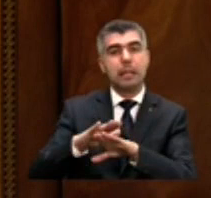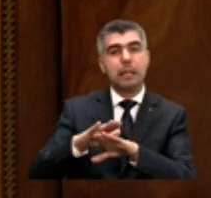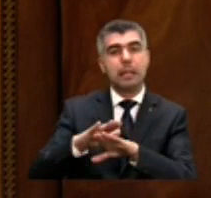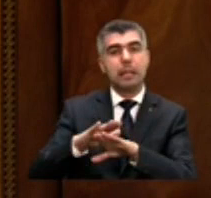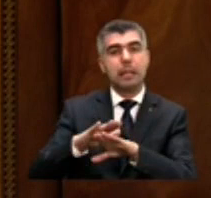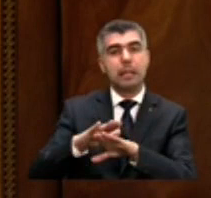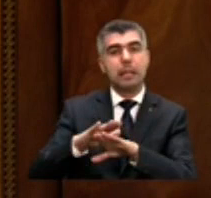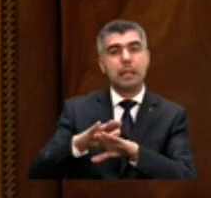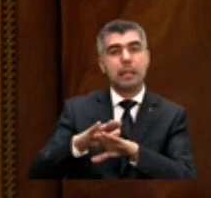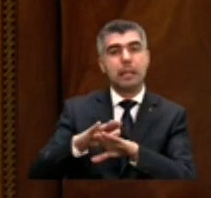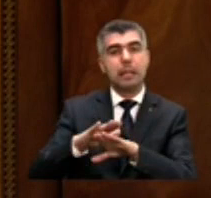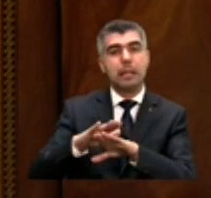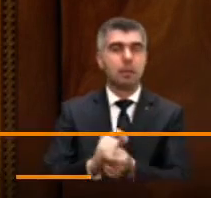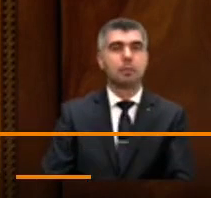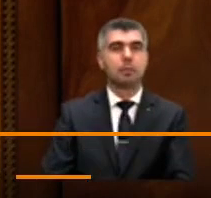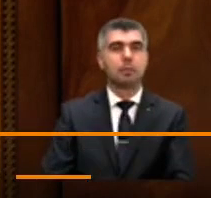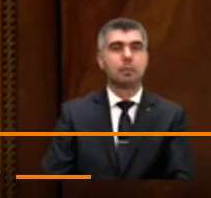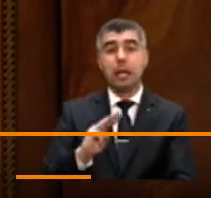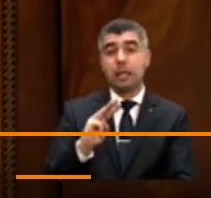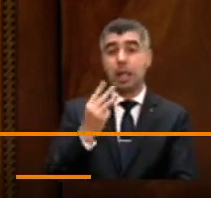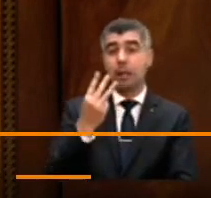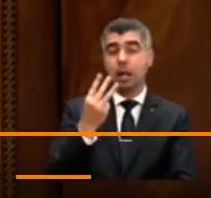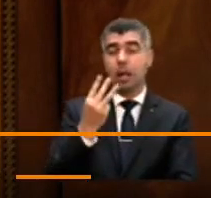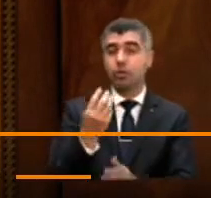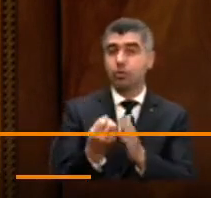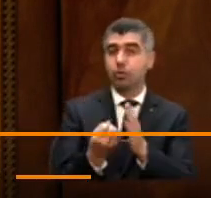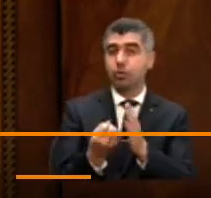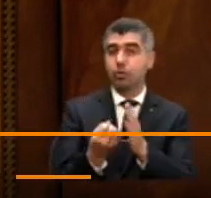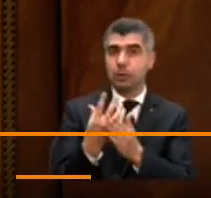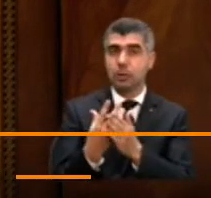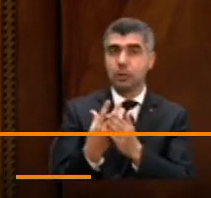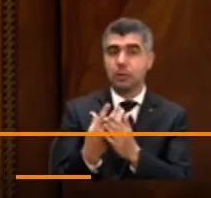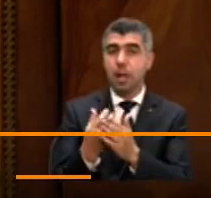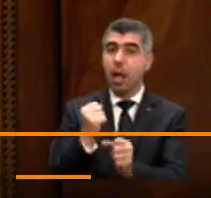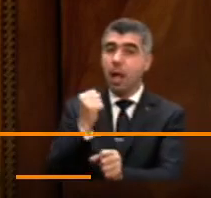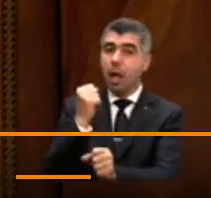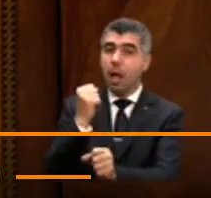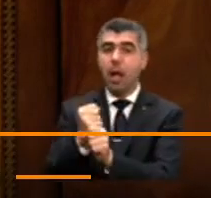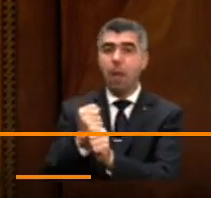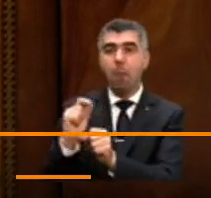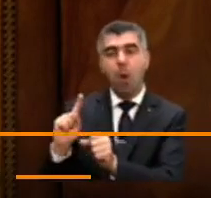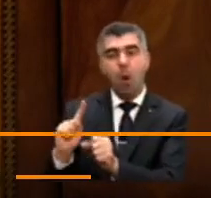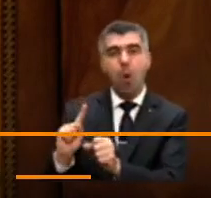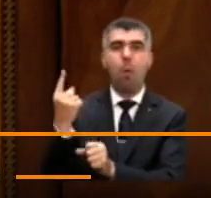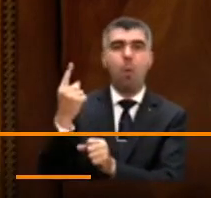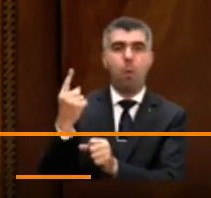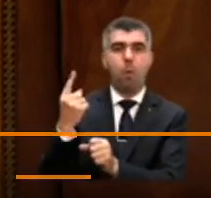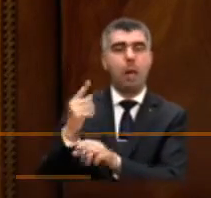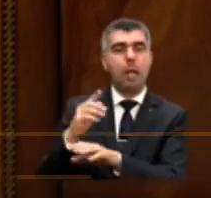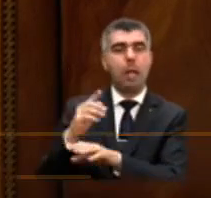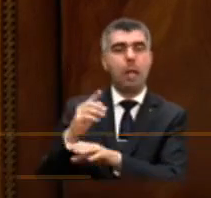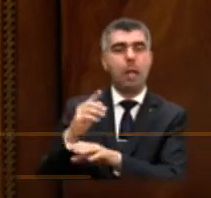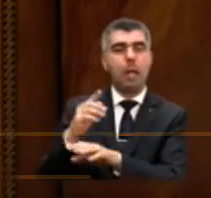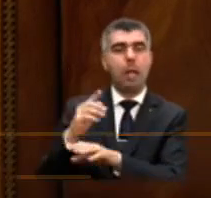الاقتصادي تحكمها ثلاثة المبادئ: جعل التشغيل المحور الأساسي لكل السياسات